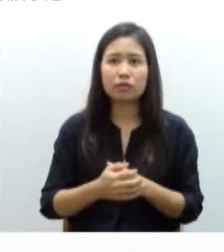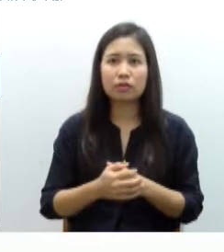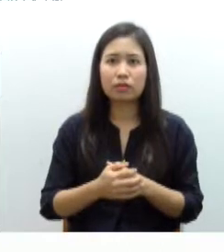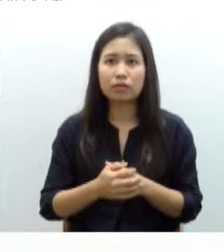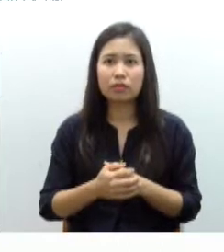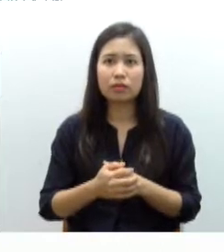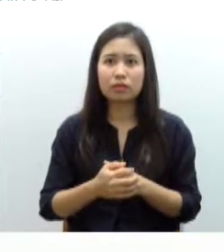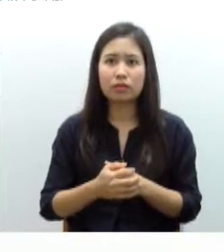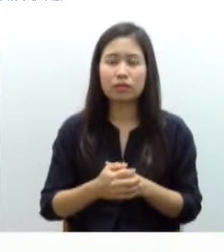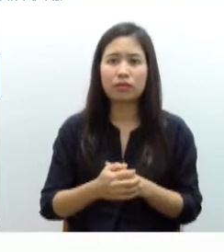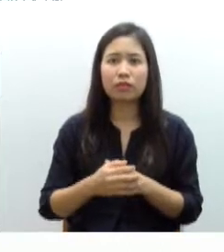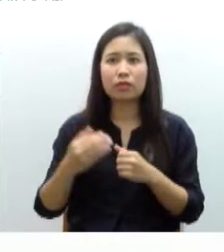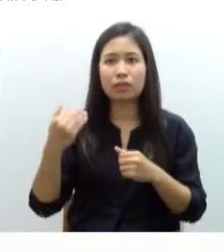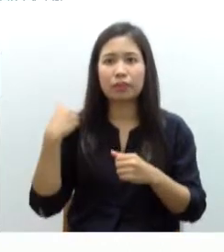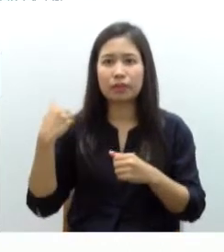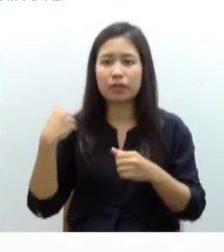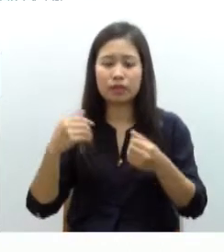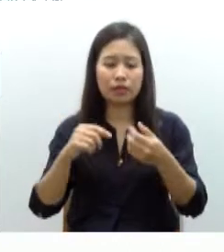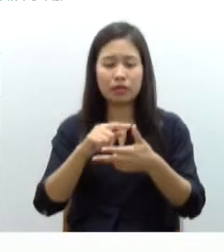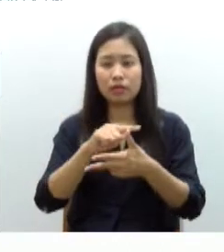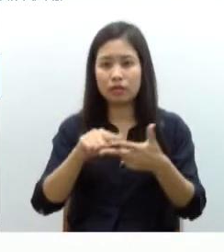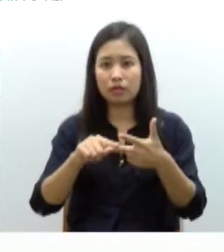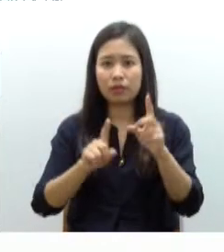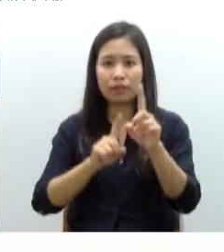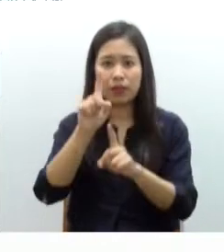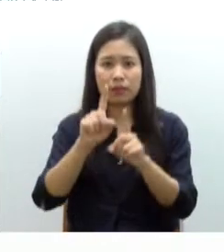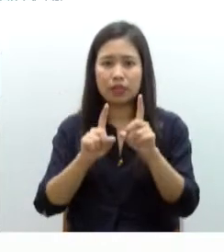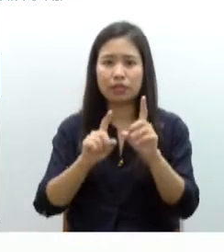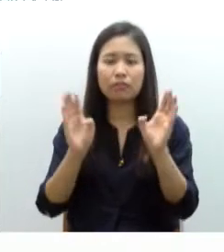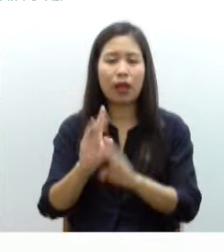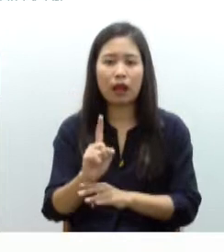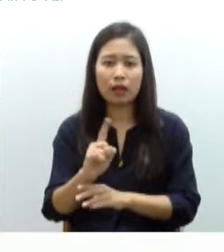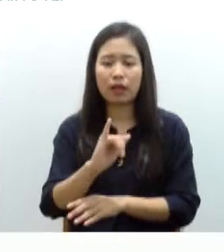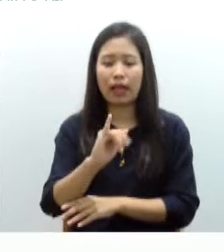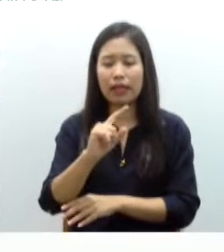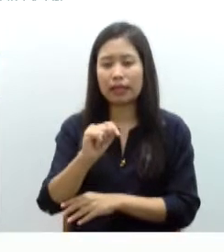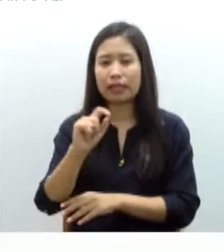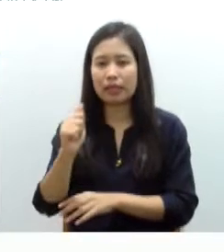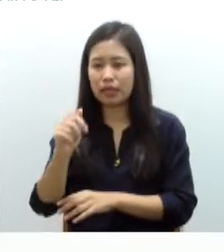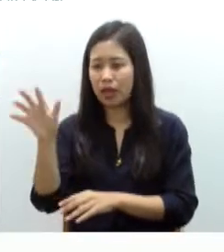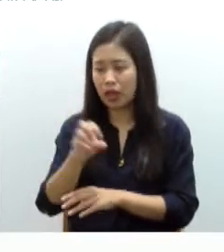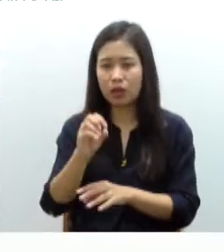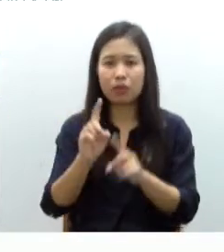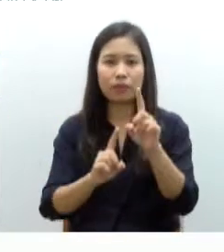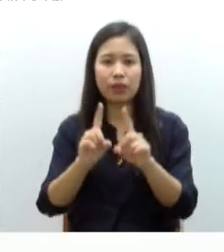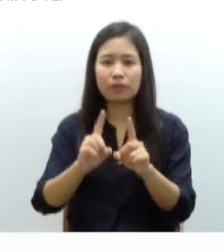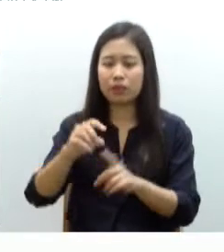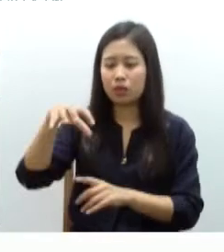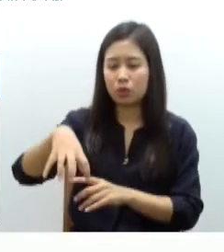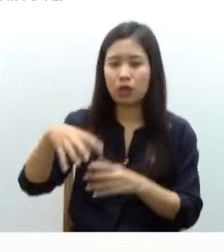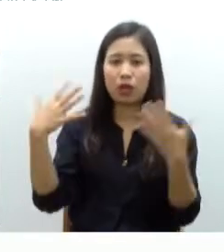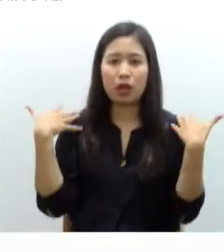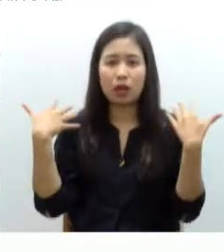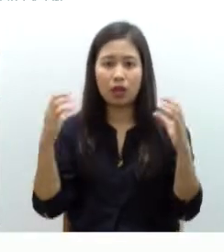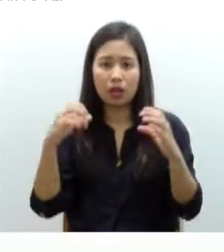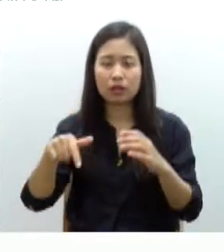กลุ่มข้าราชการ3ล้านเนี่ยเราก็มีการประเมินโดยใช้ ITA เป็นเครื่องมือประเมินแล้วก็ใช้หน่วยงานของรัฐ 8,304 หน่วยเป็